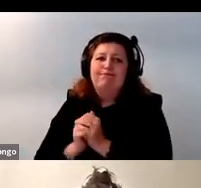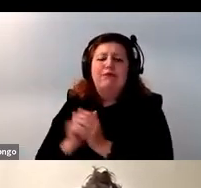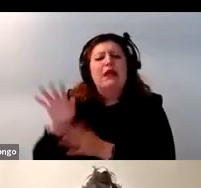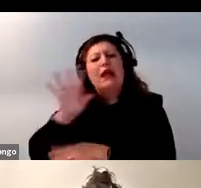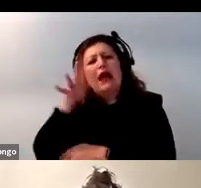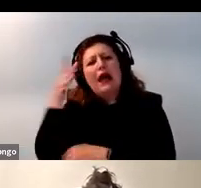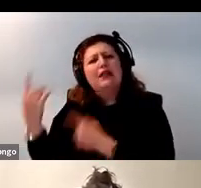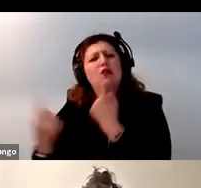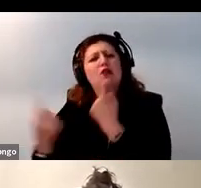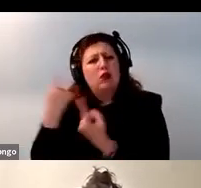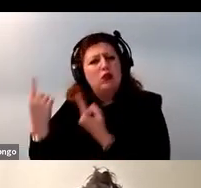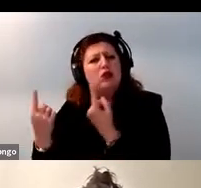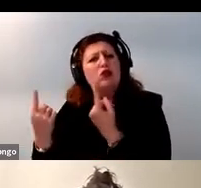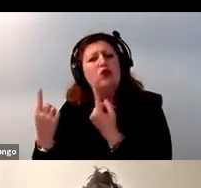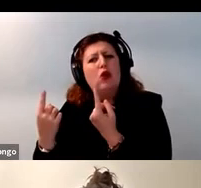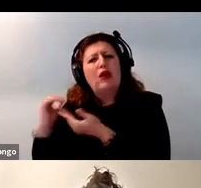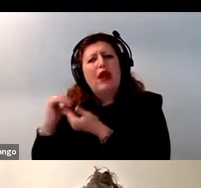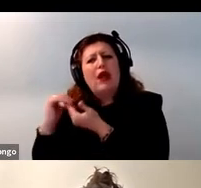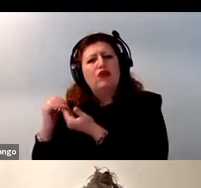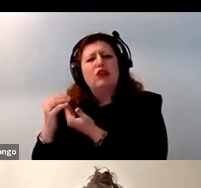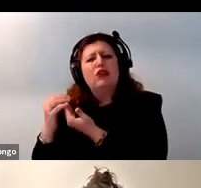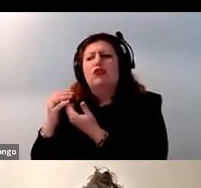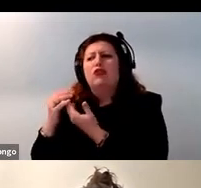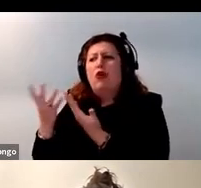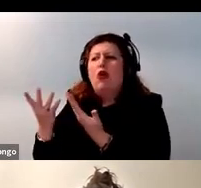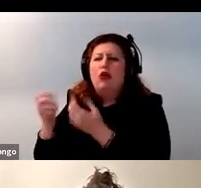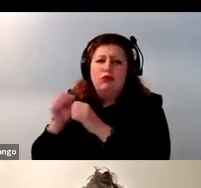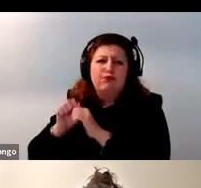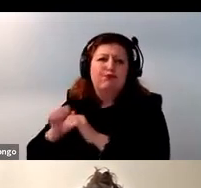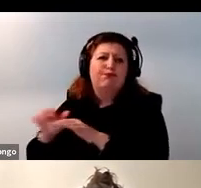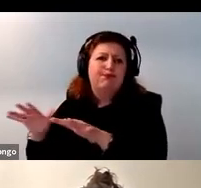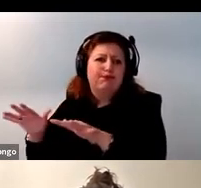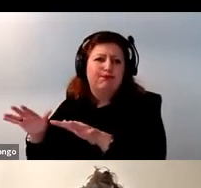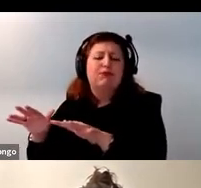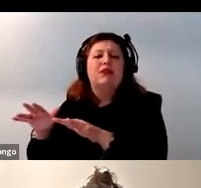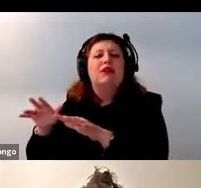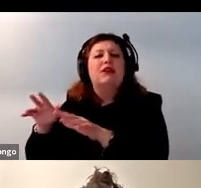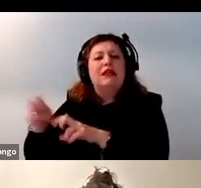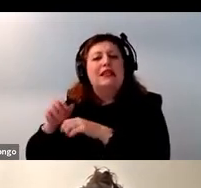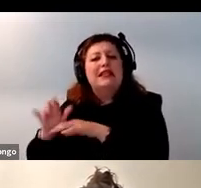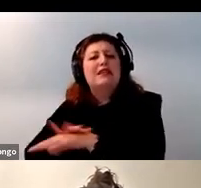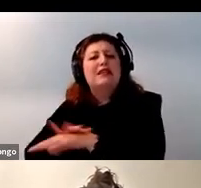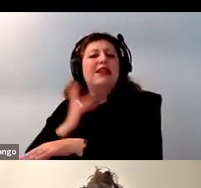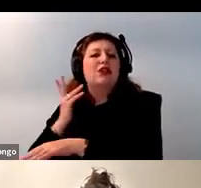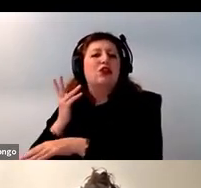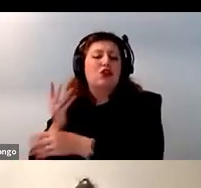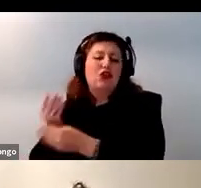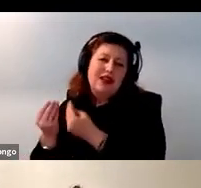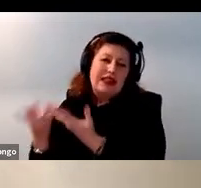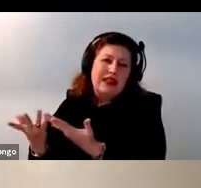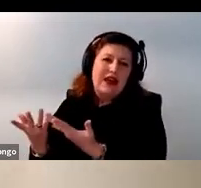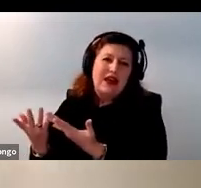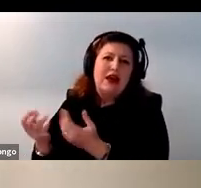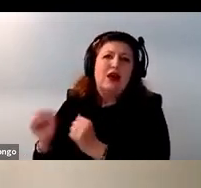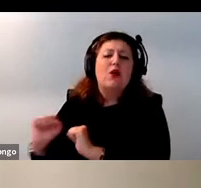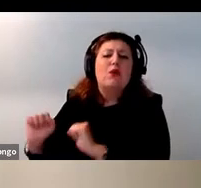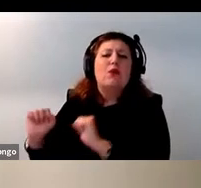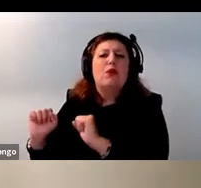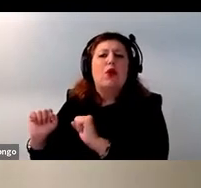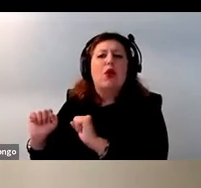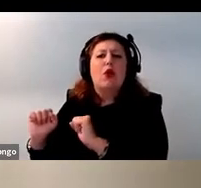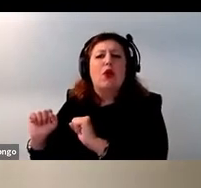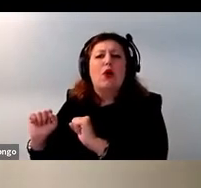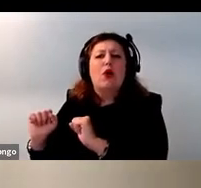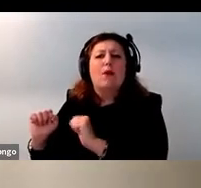facilmente coinvolgibili, magari le campagne di sensibilizzazione che stiamo svolgendo adesso, invece è stato più facile, ecco, la partecipazione anche di